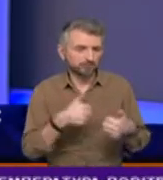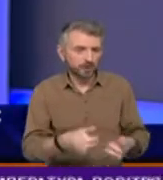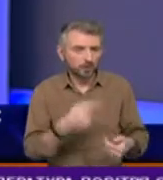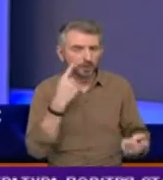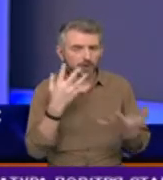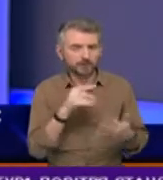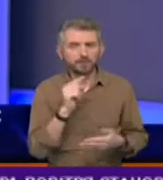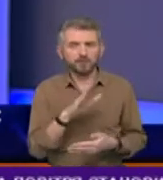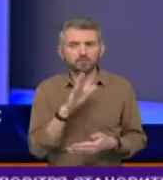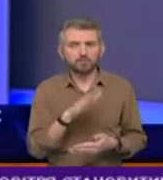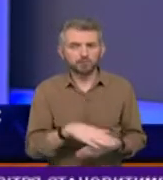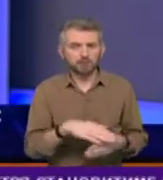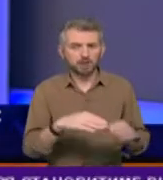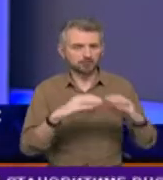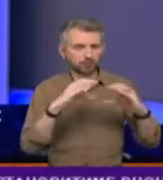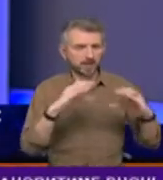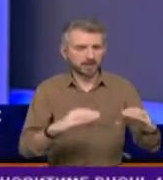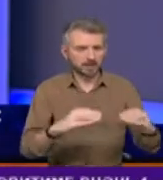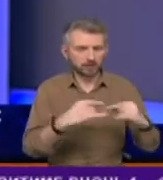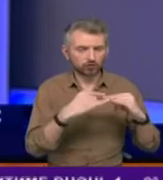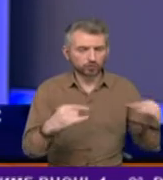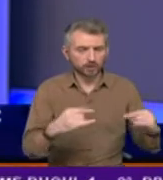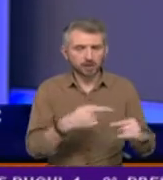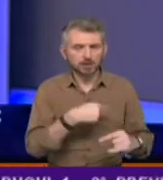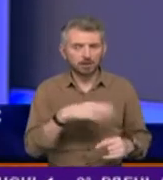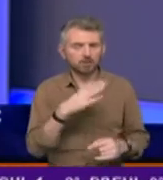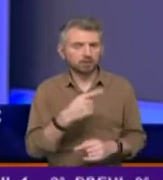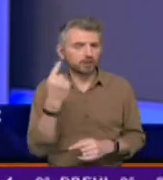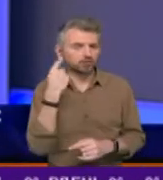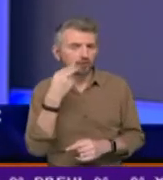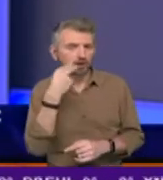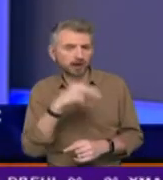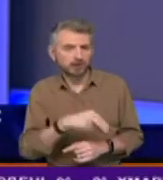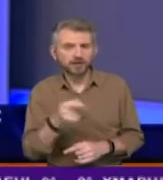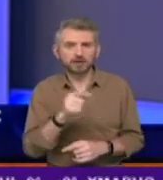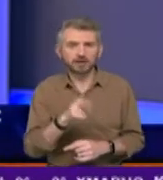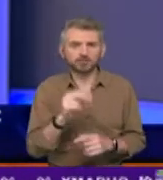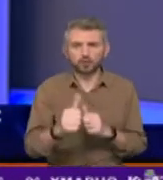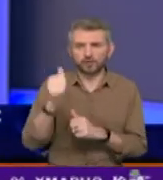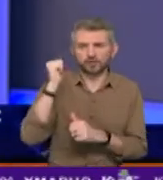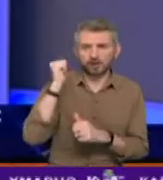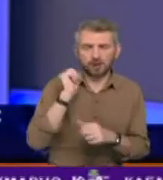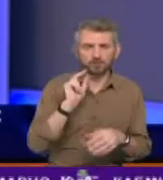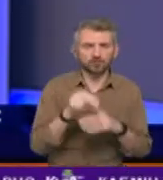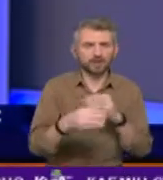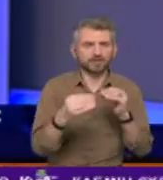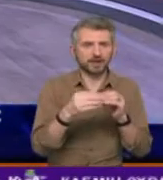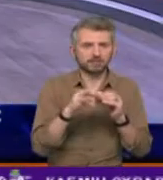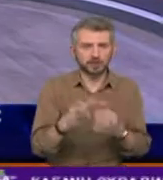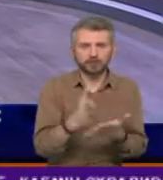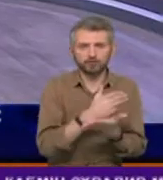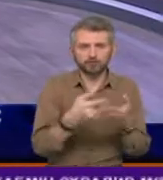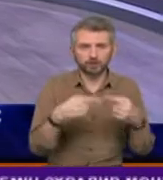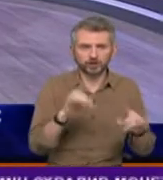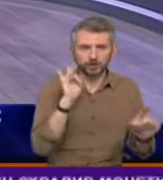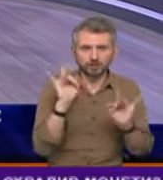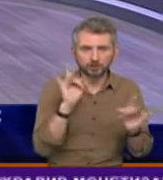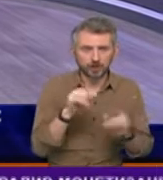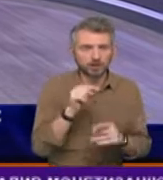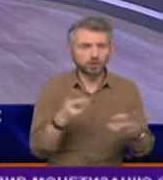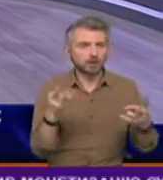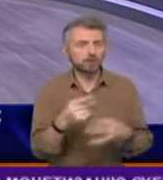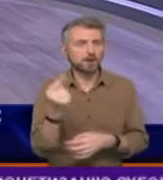математика в закладах освіти і середньої провини не є аж такими ж популярними і так далі. Ну, я думаю,